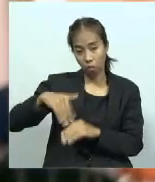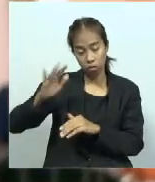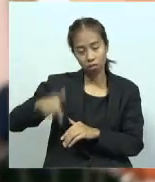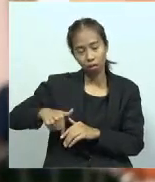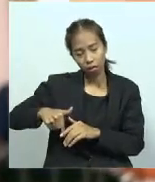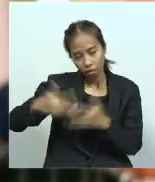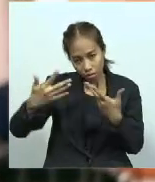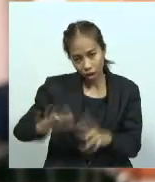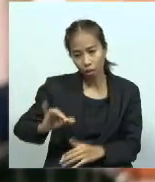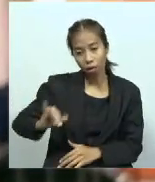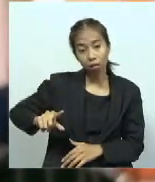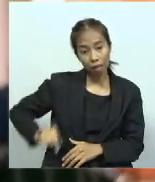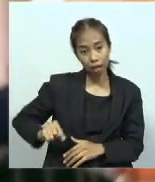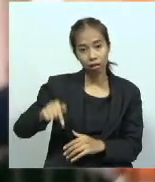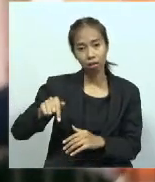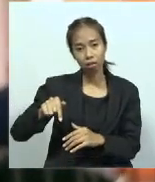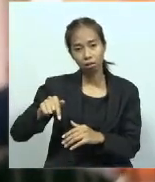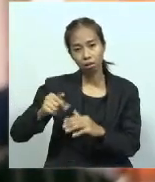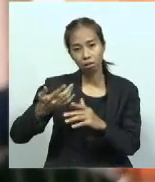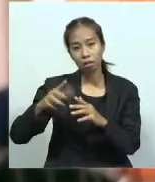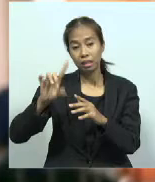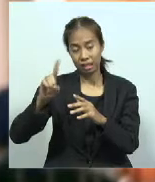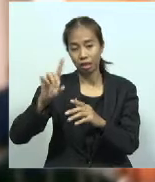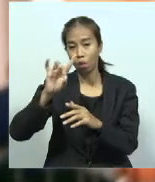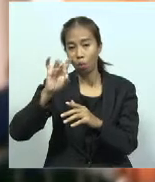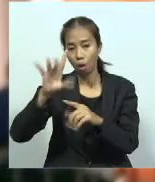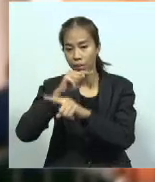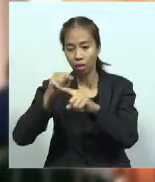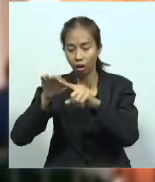ที่เรื่องของไตเองเนี่ยค่าไตก็ลดจาก 100% เหลือ